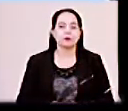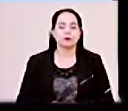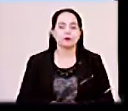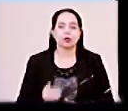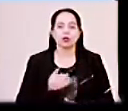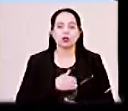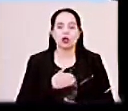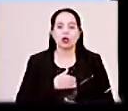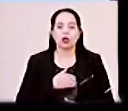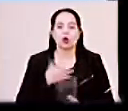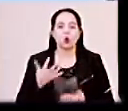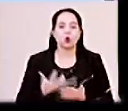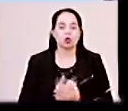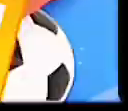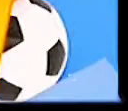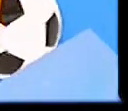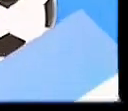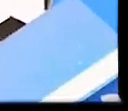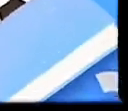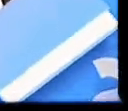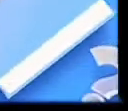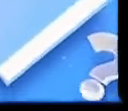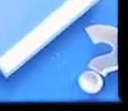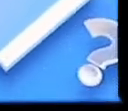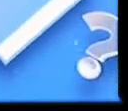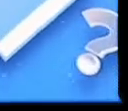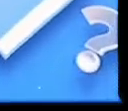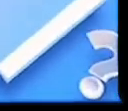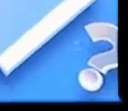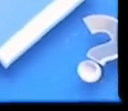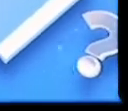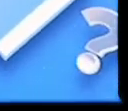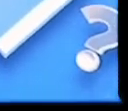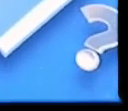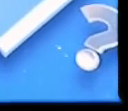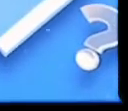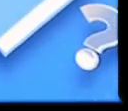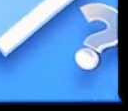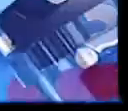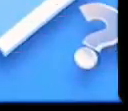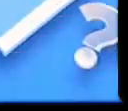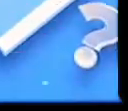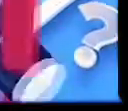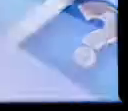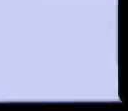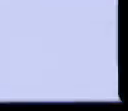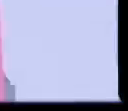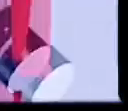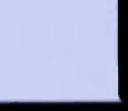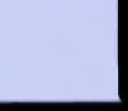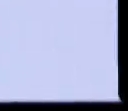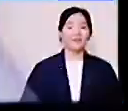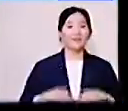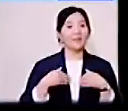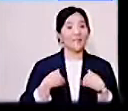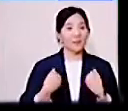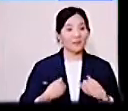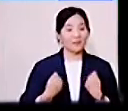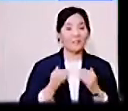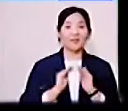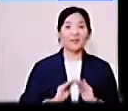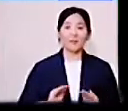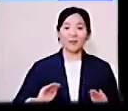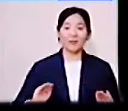116-117. Желаю удачи, до свидания. Здравствуйте,